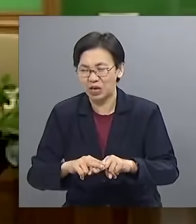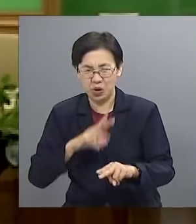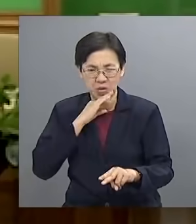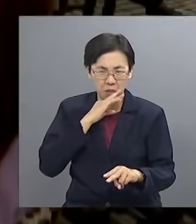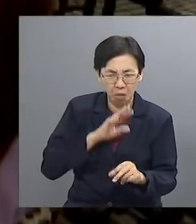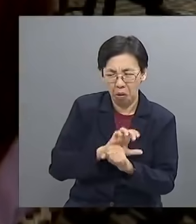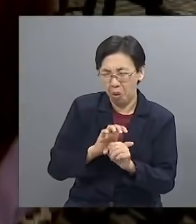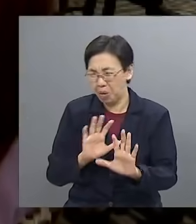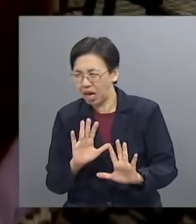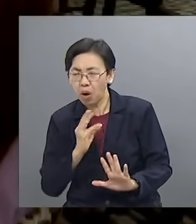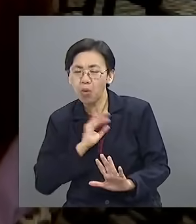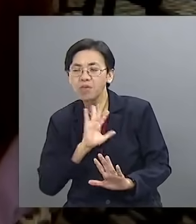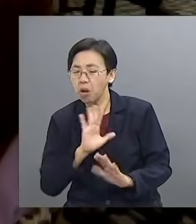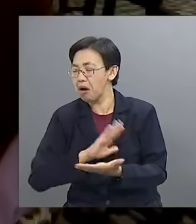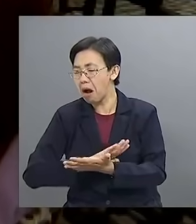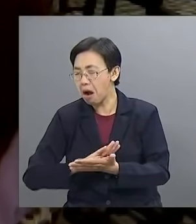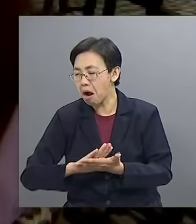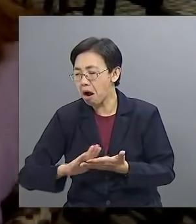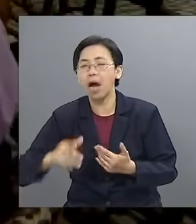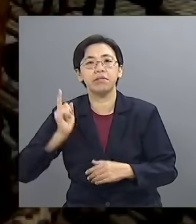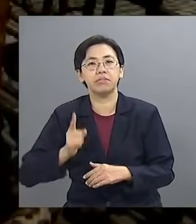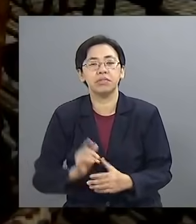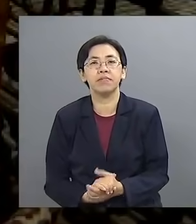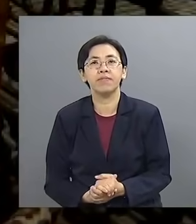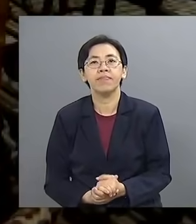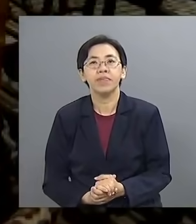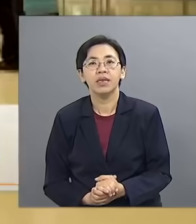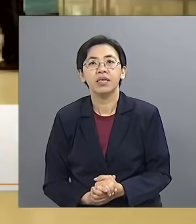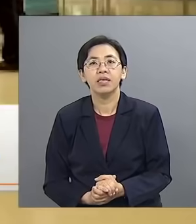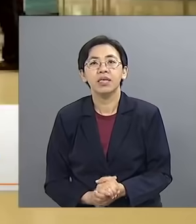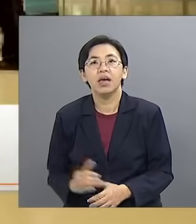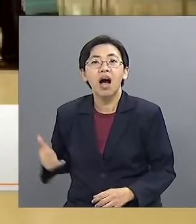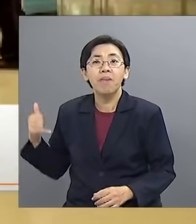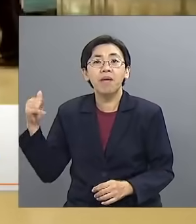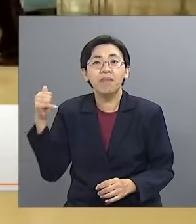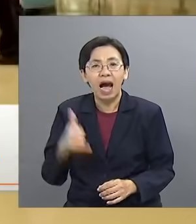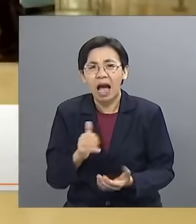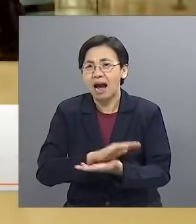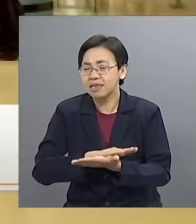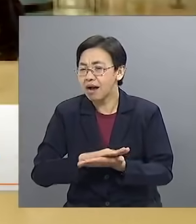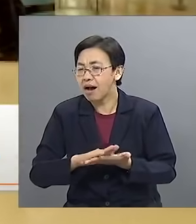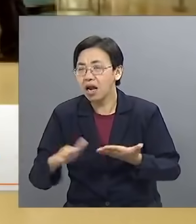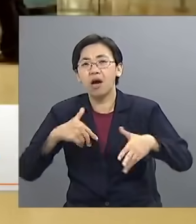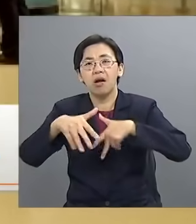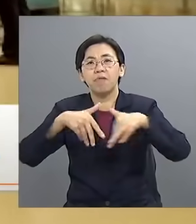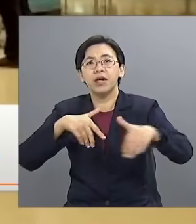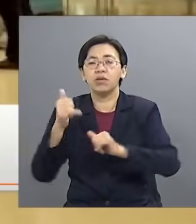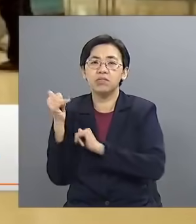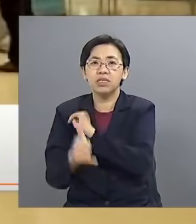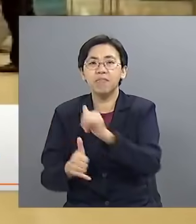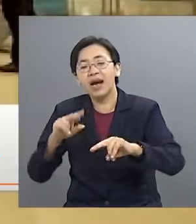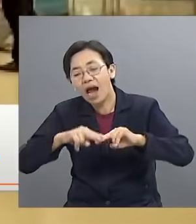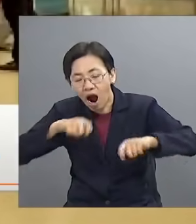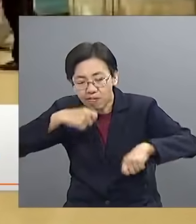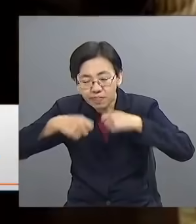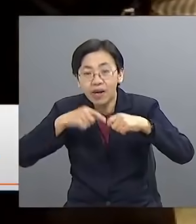ครับ ความมั่นใจกับความปลอดภัยที่มีต่อร้านอาหารของประชาชนที่เดินทางเข้ามาใช้บริการในห้างสรรพสิน